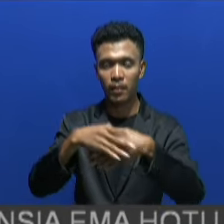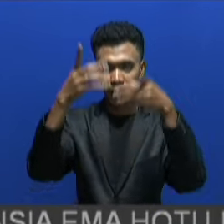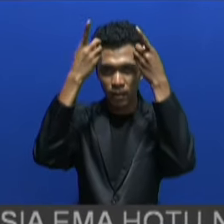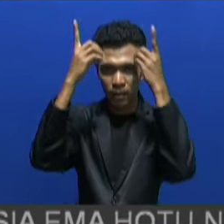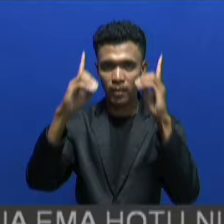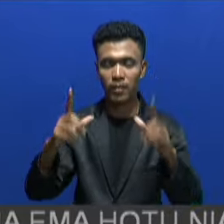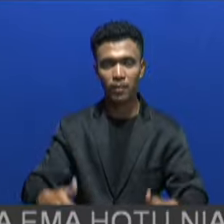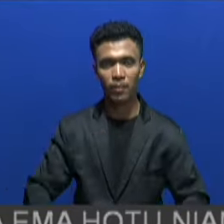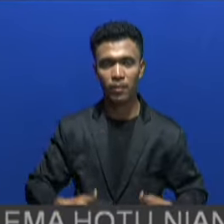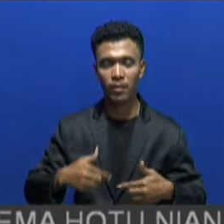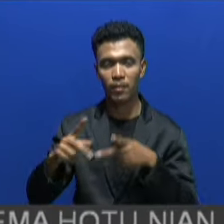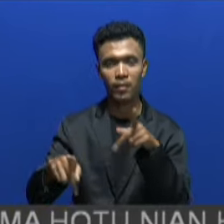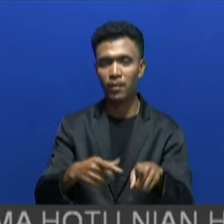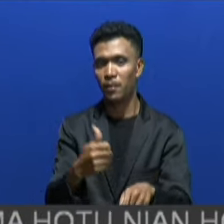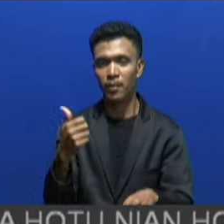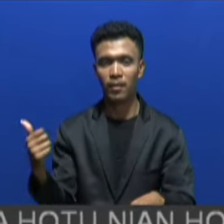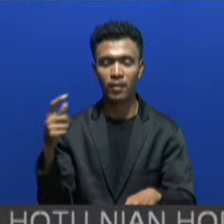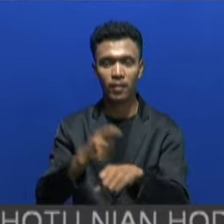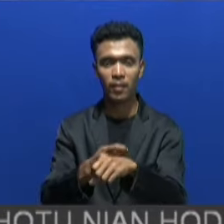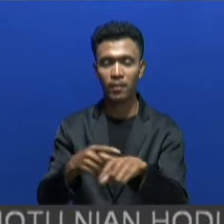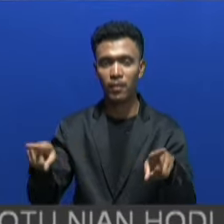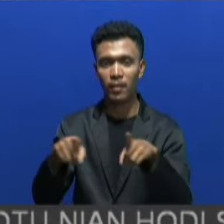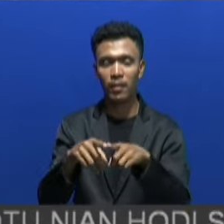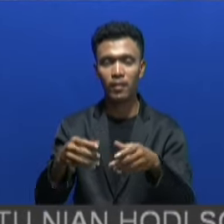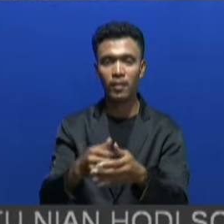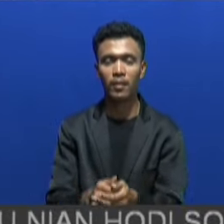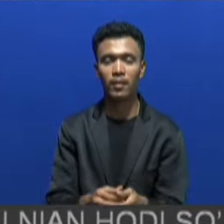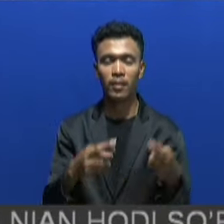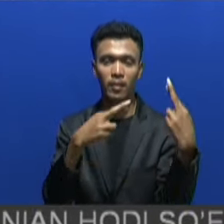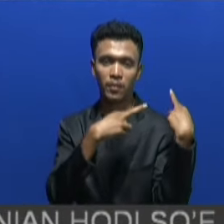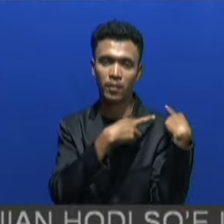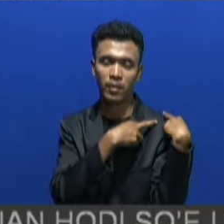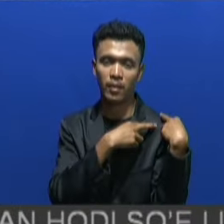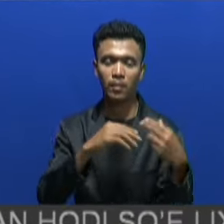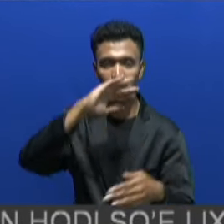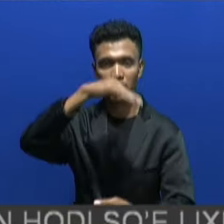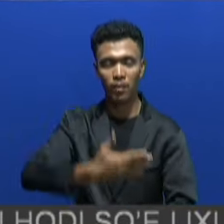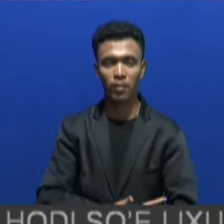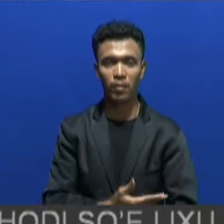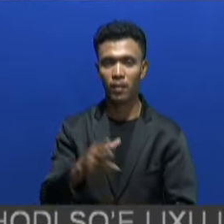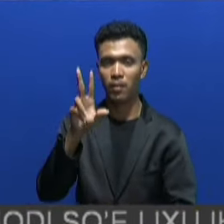siluk. Iha tempo hanesan, nia tutur mesak, oang nain tolu nia necessidade.